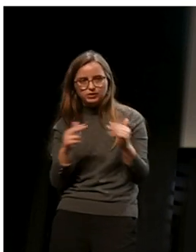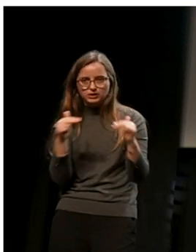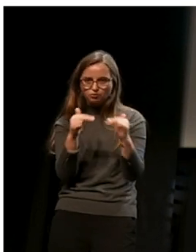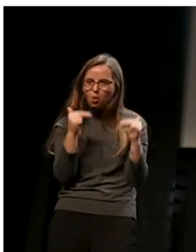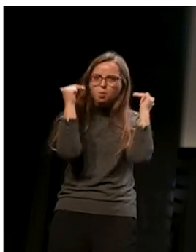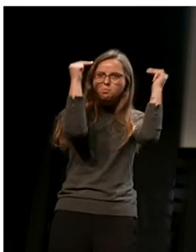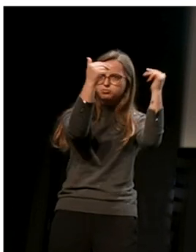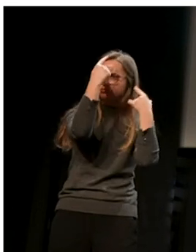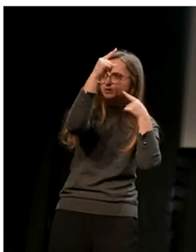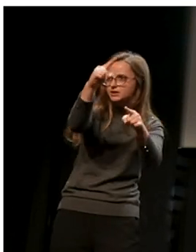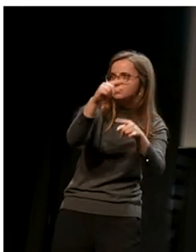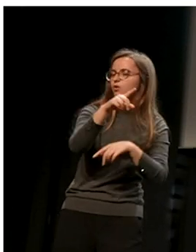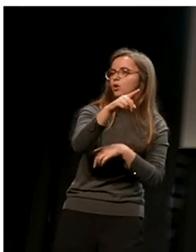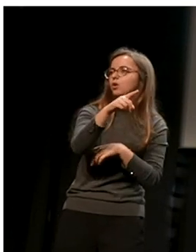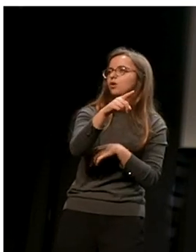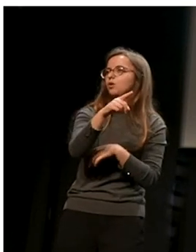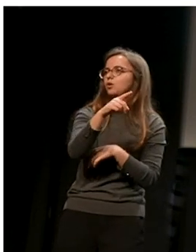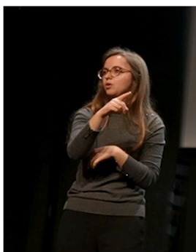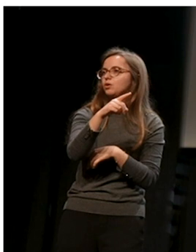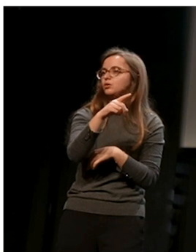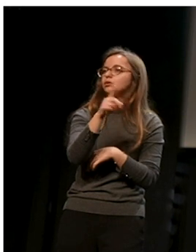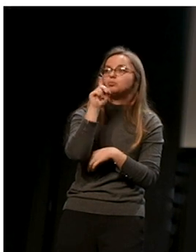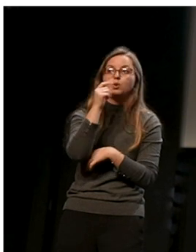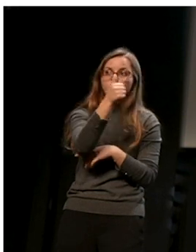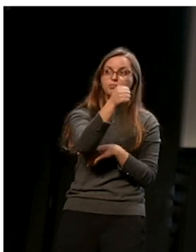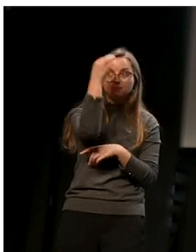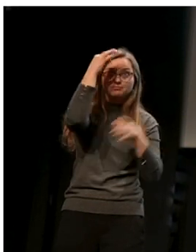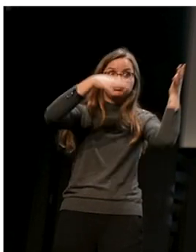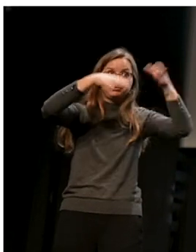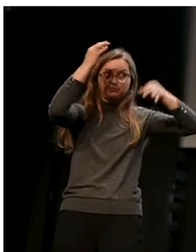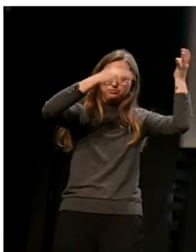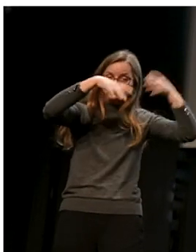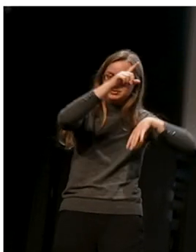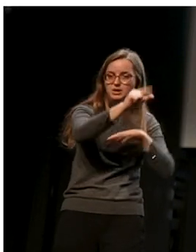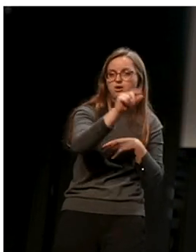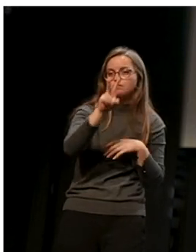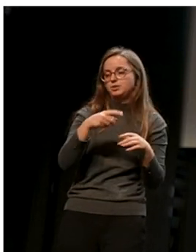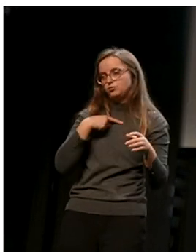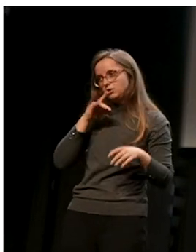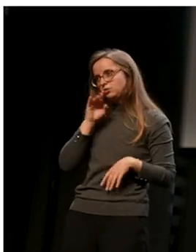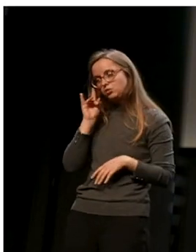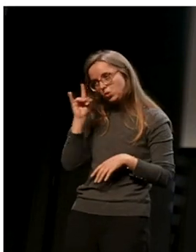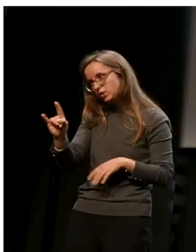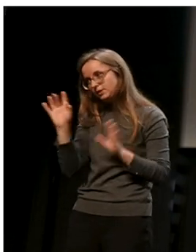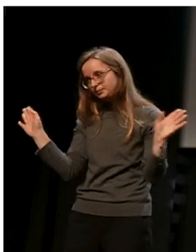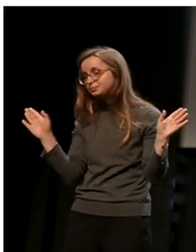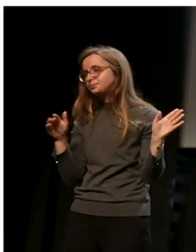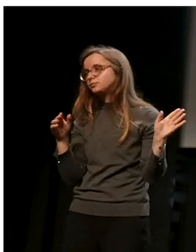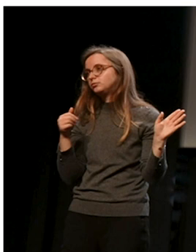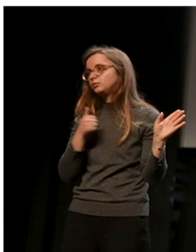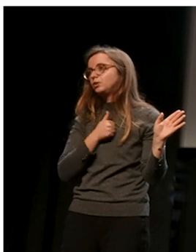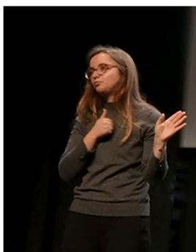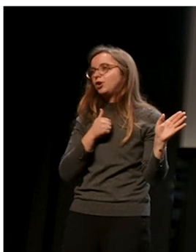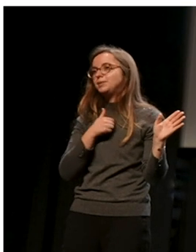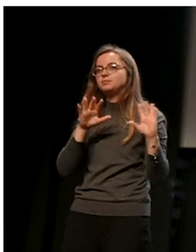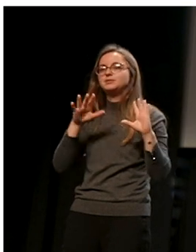métier, qu'on se réserve le droit de la créativité. Alors, je vais être très franc, la créativité, moi je l'ai appris en faisant des